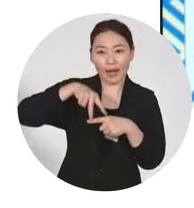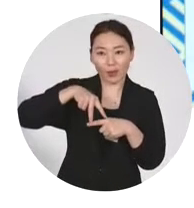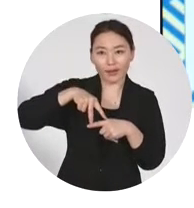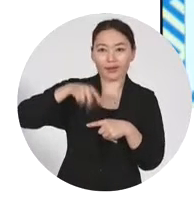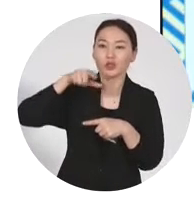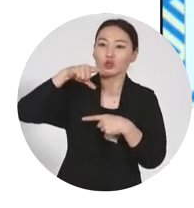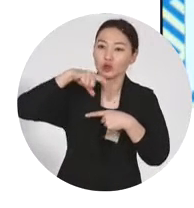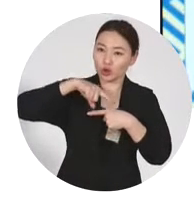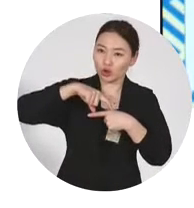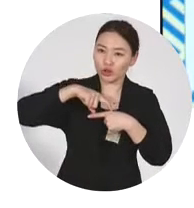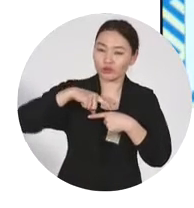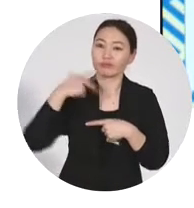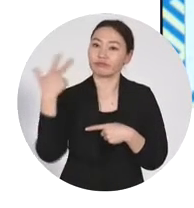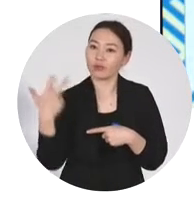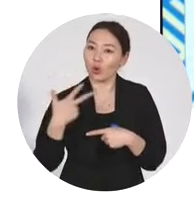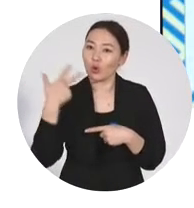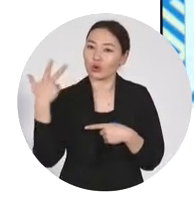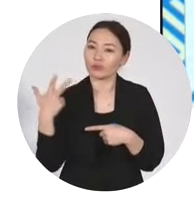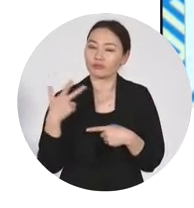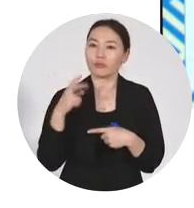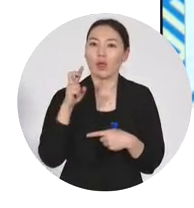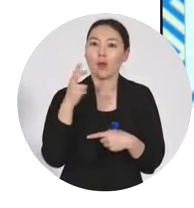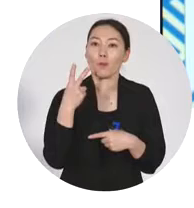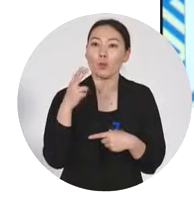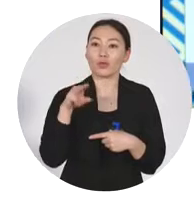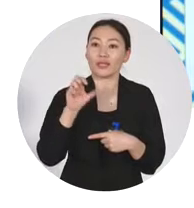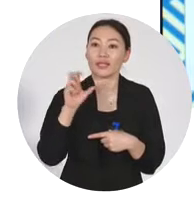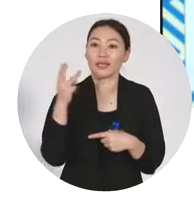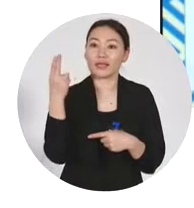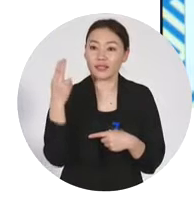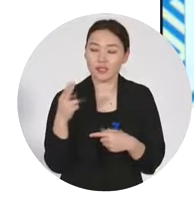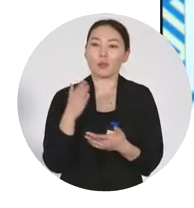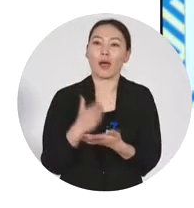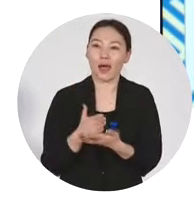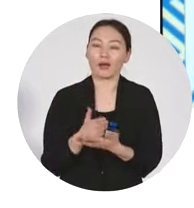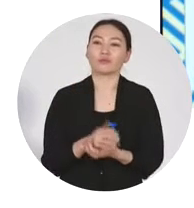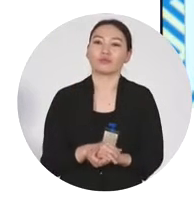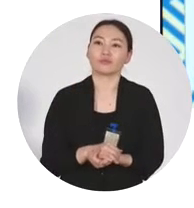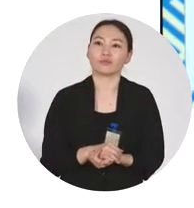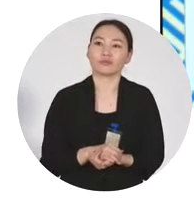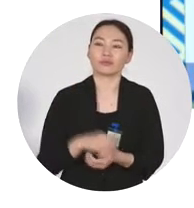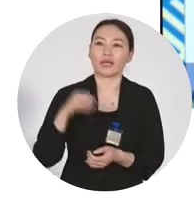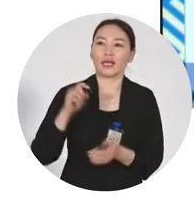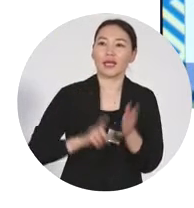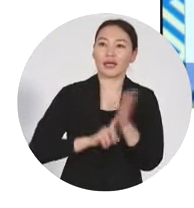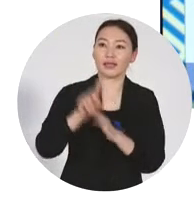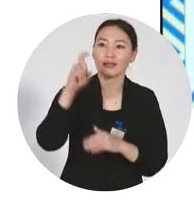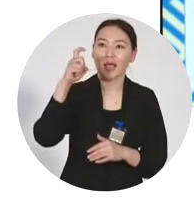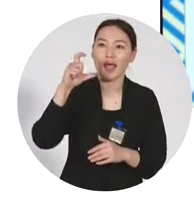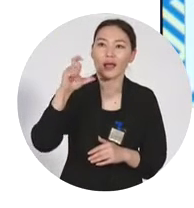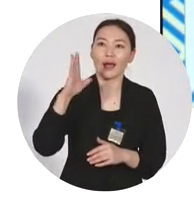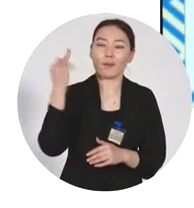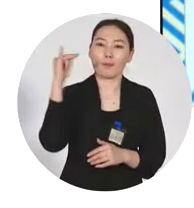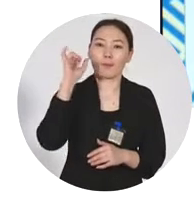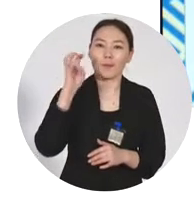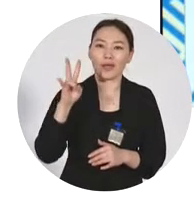бүтцтэй. За мөн нөхцөл дагуураар хэлбэржихтэй. За эхлээд хэвийн дагуураар хэлбэржин, түүний дараа бол